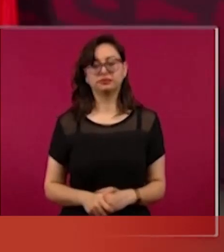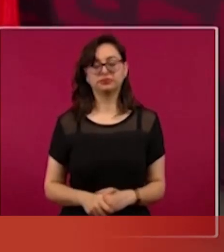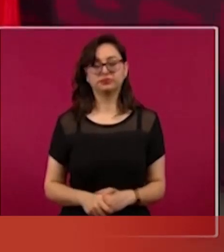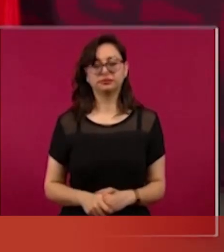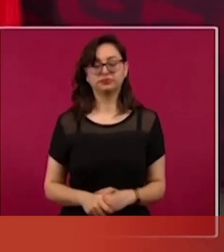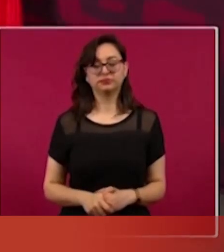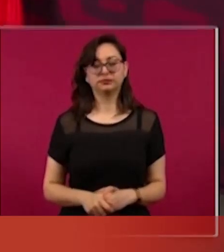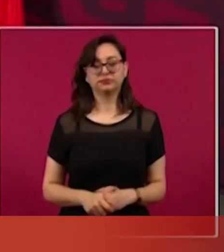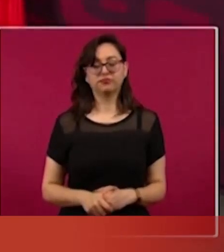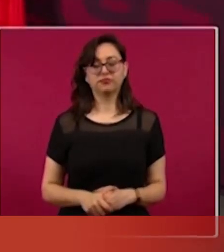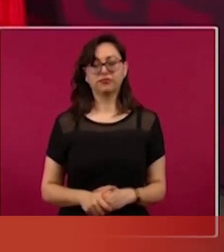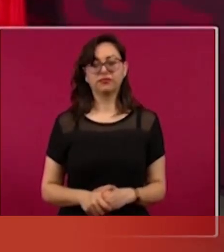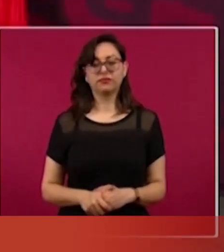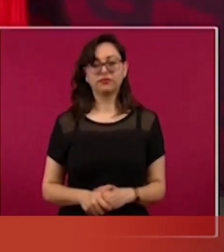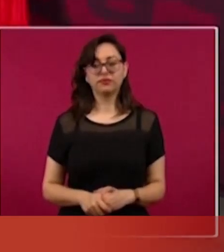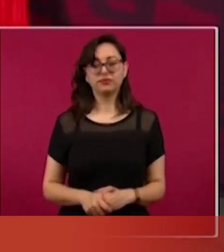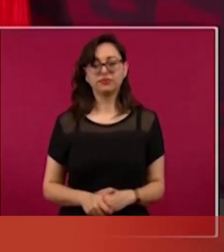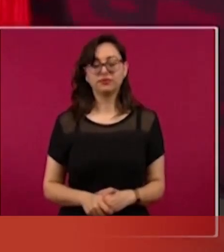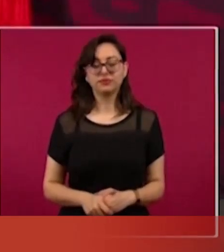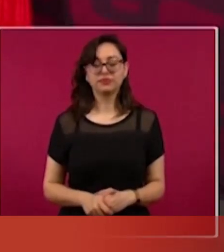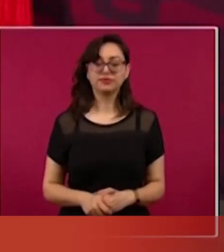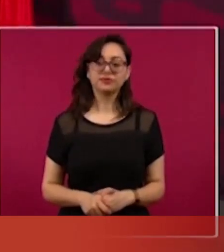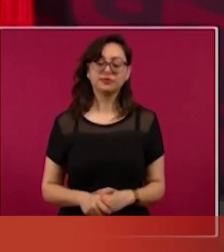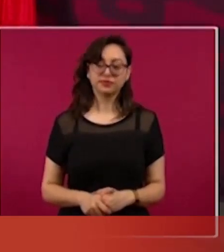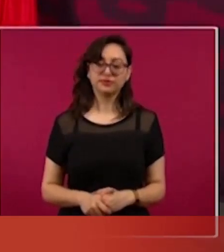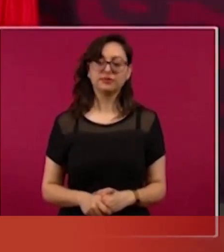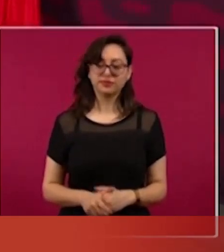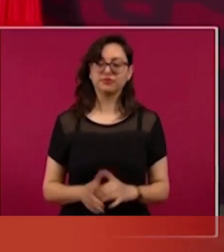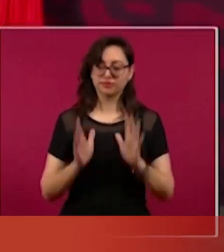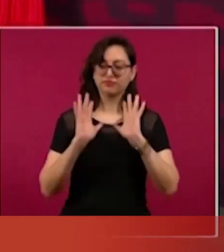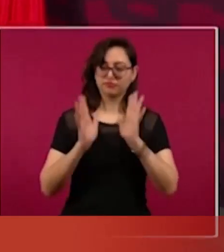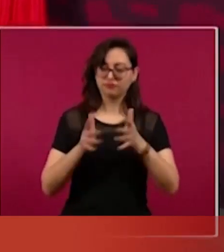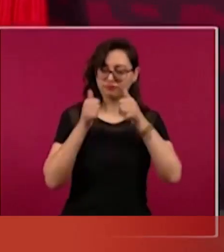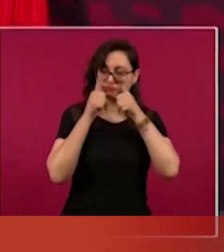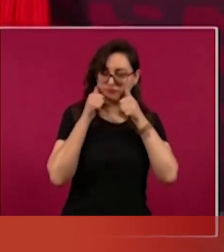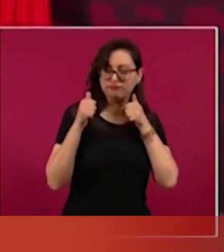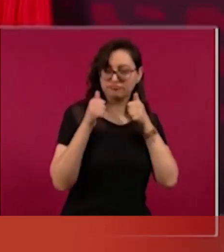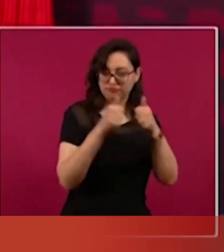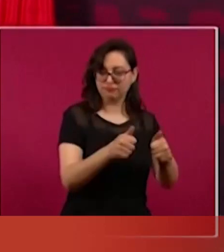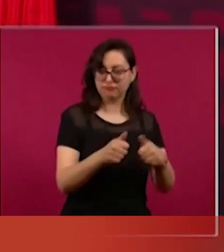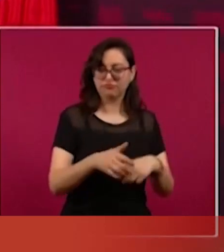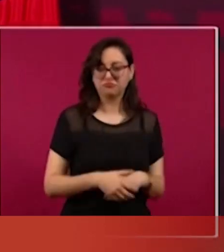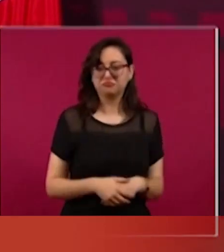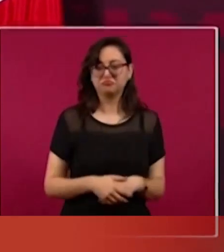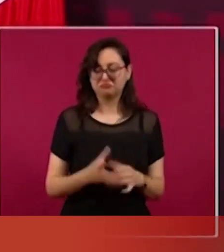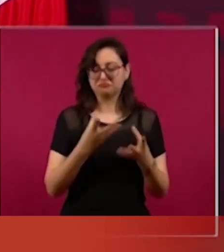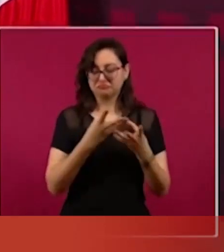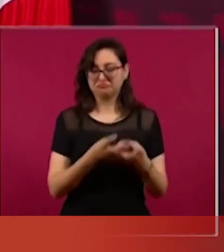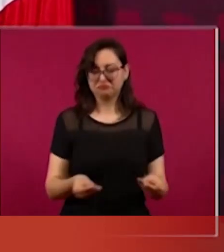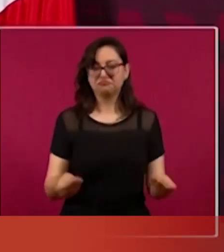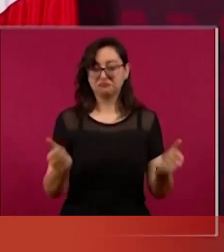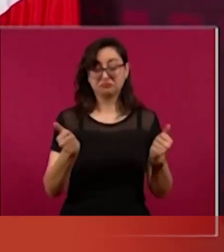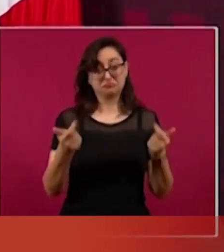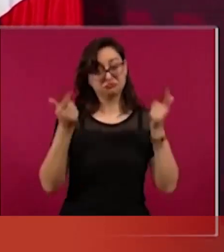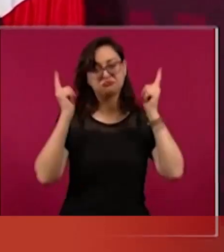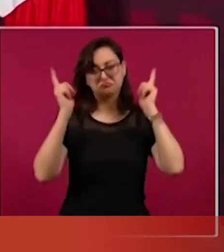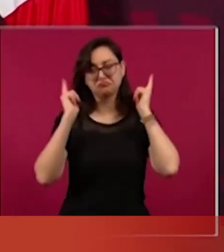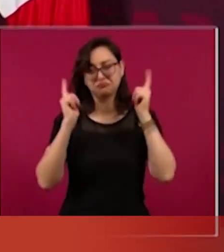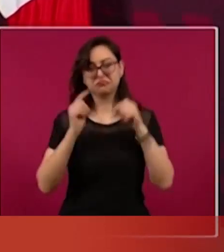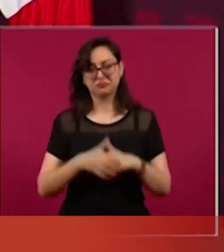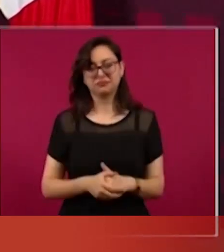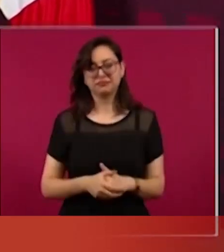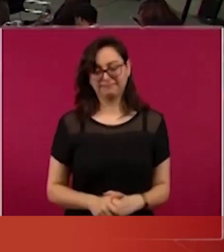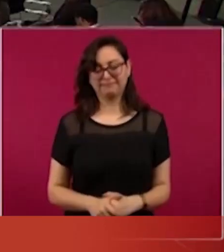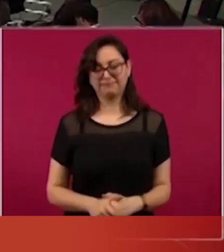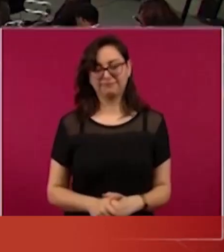墨西哥总统表示，墨西哥政府正努力解决这个问题。联邦调查局3月5日表示，有枪手在墨